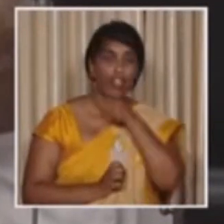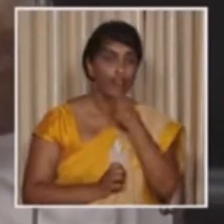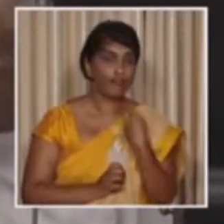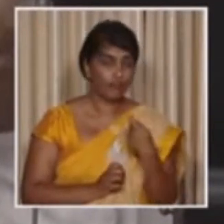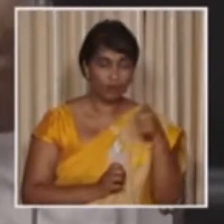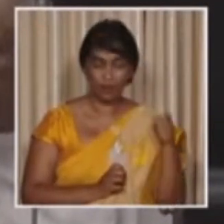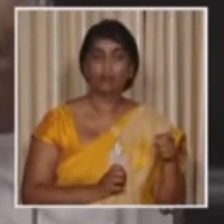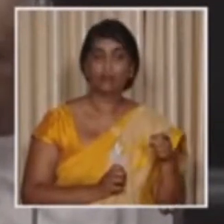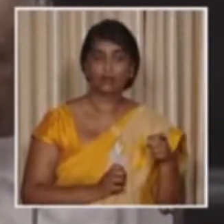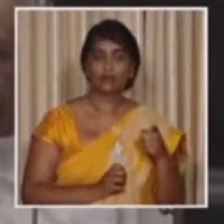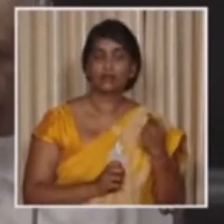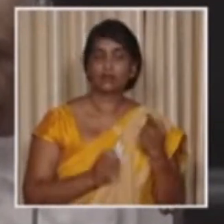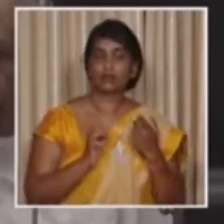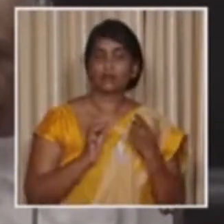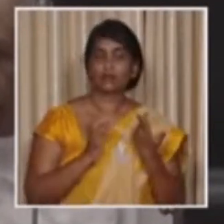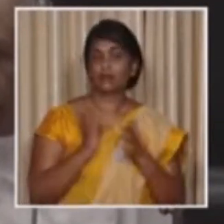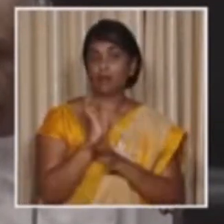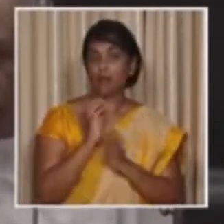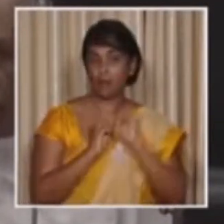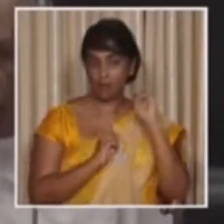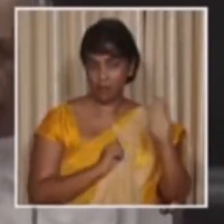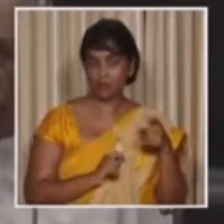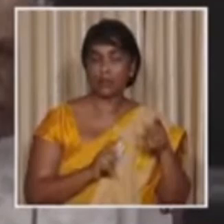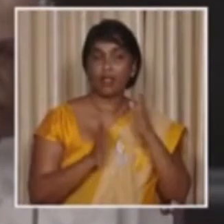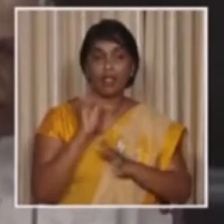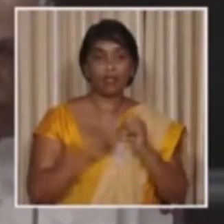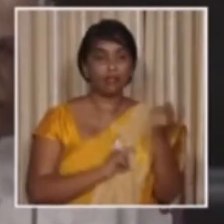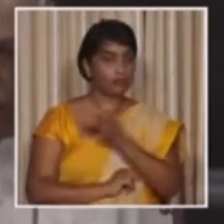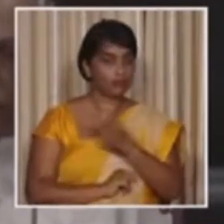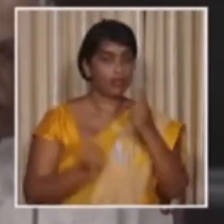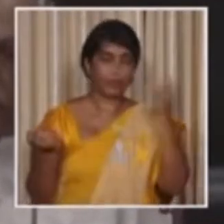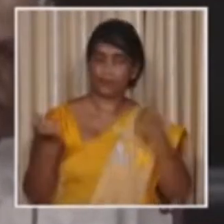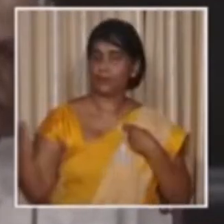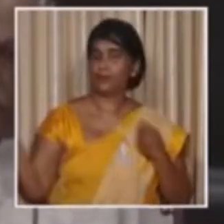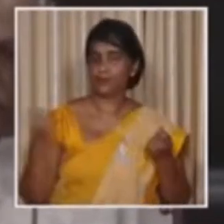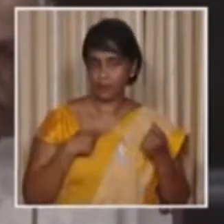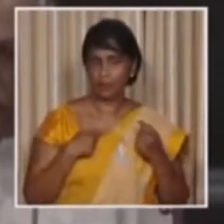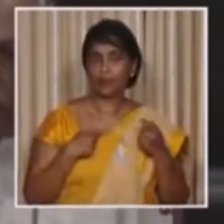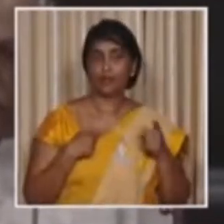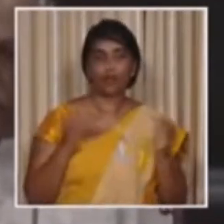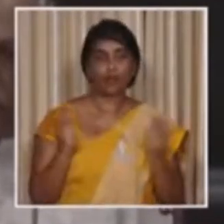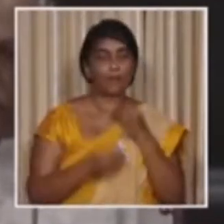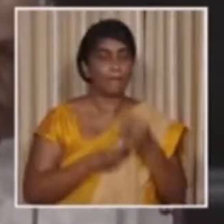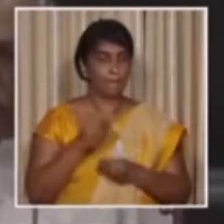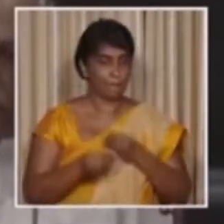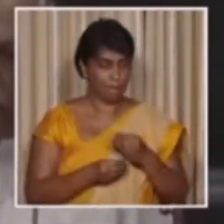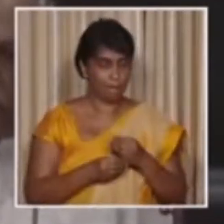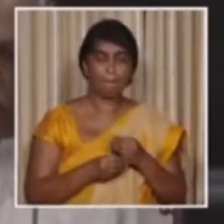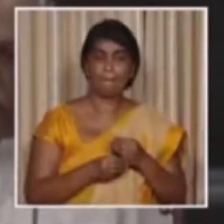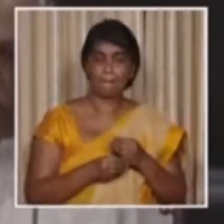ඇයට පාරිශෝධ දීමනා දෙන්න ඊළඟට මේ මන්ත්‍රීරු දෙපැත්තෙම ඇවිල්ලා මට කිව්වා මේ කුඩා ව්‍යාපාර වලට